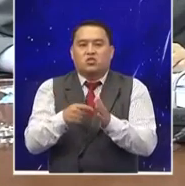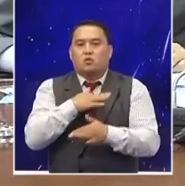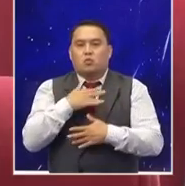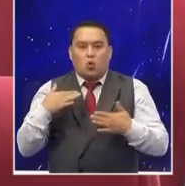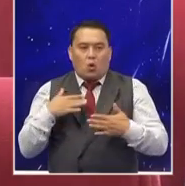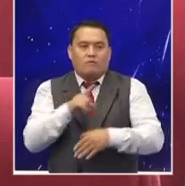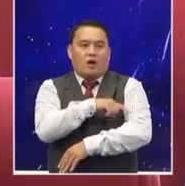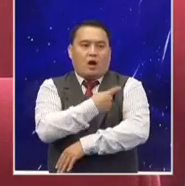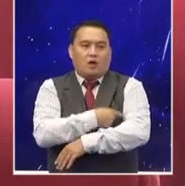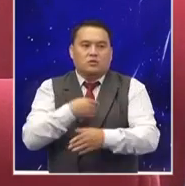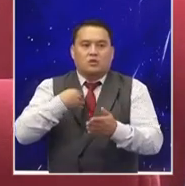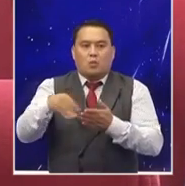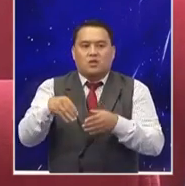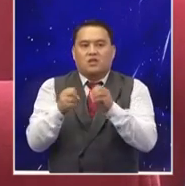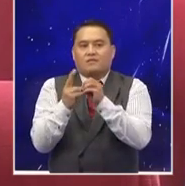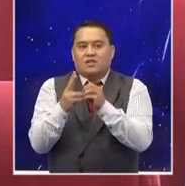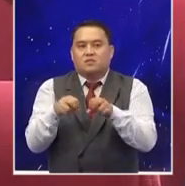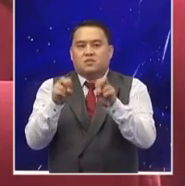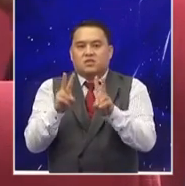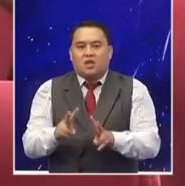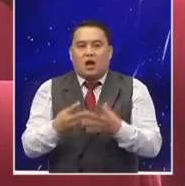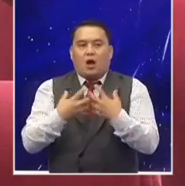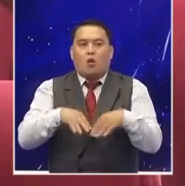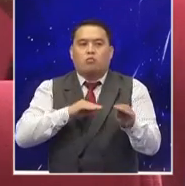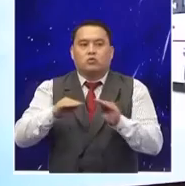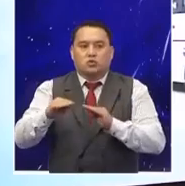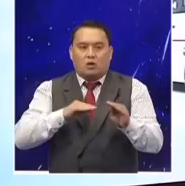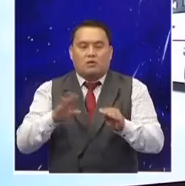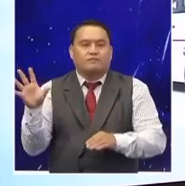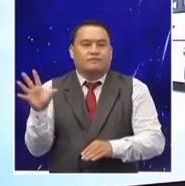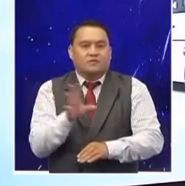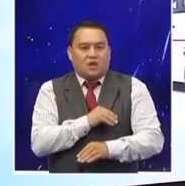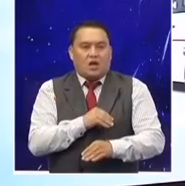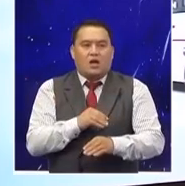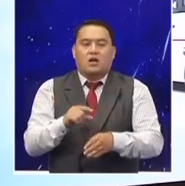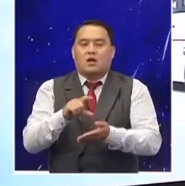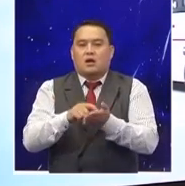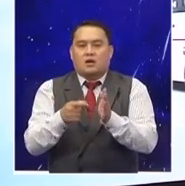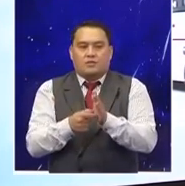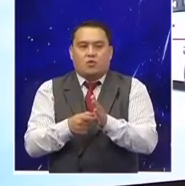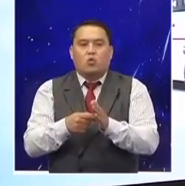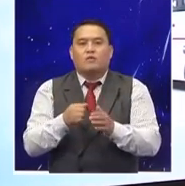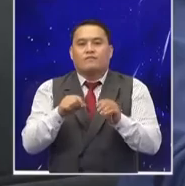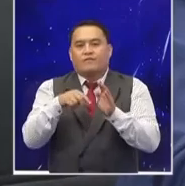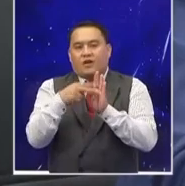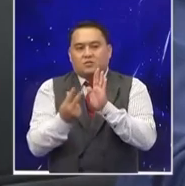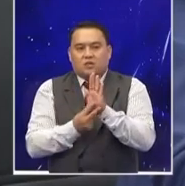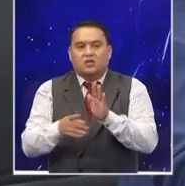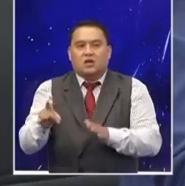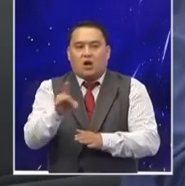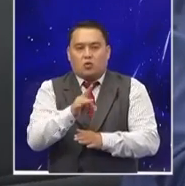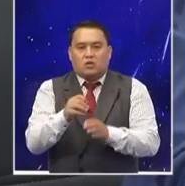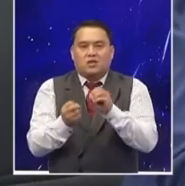для больниц в районах закуплены 12 передвижных медицинских комплексов практически это поликлиники на колесах 18 рентген-аппаратов